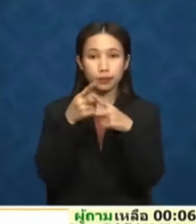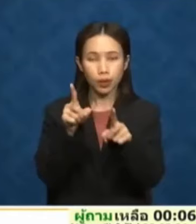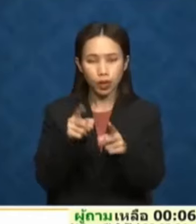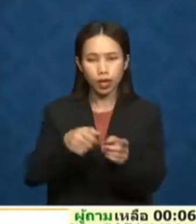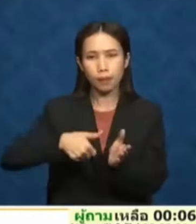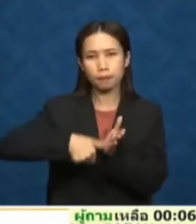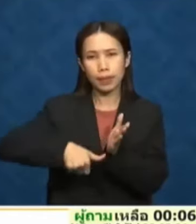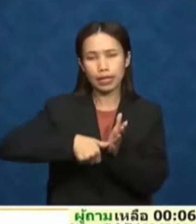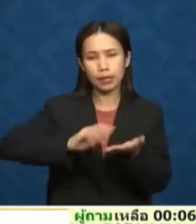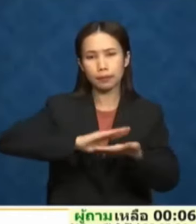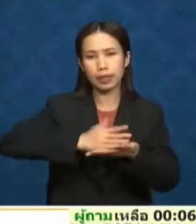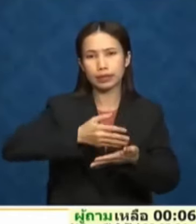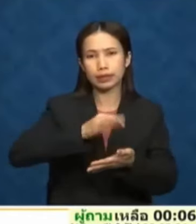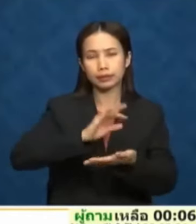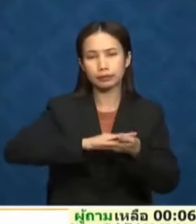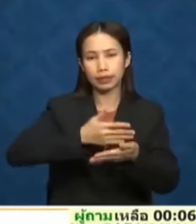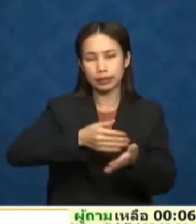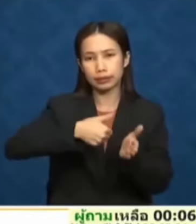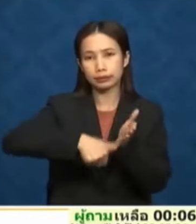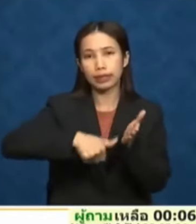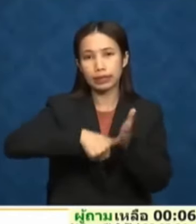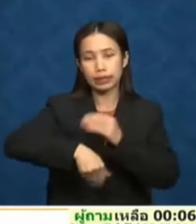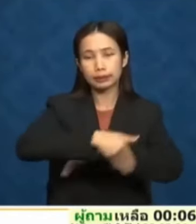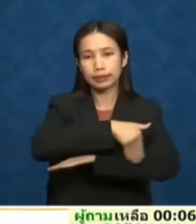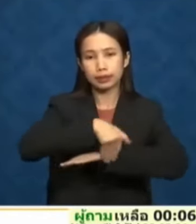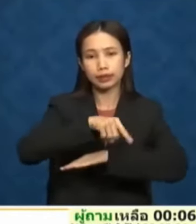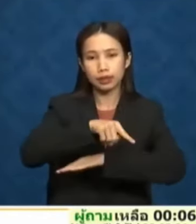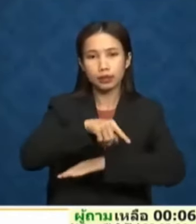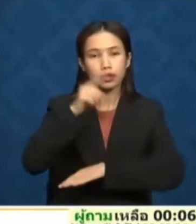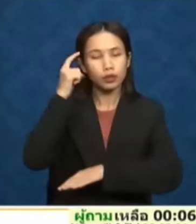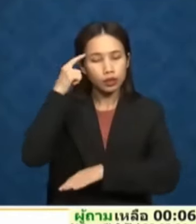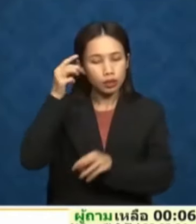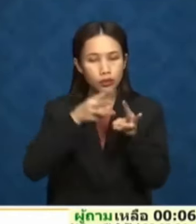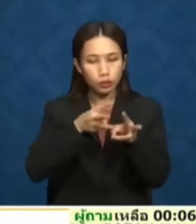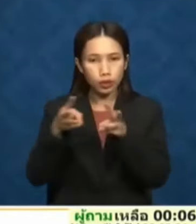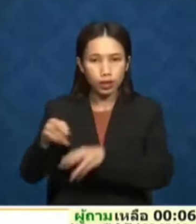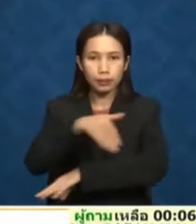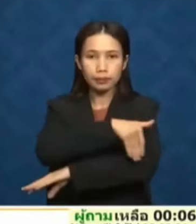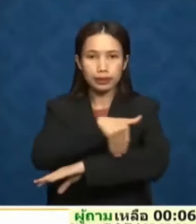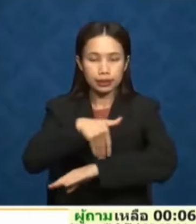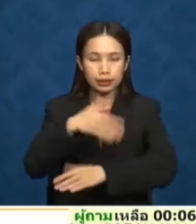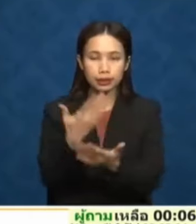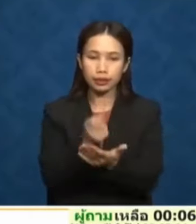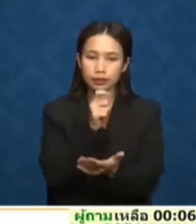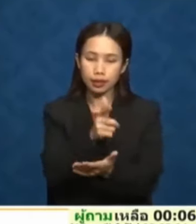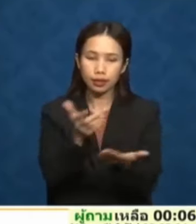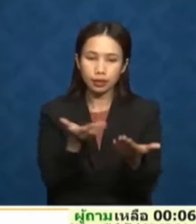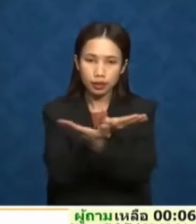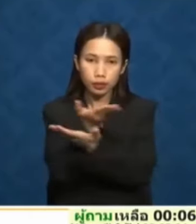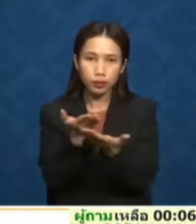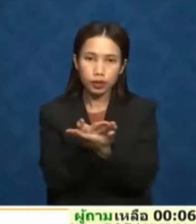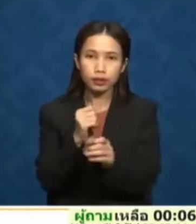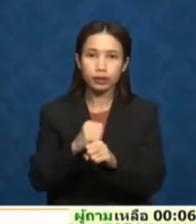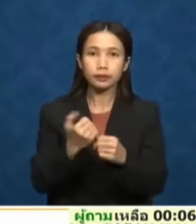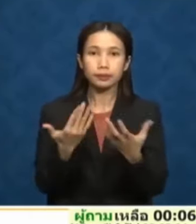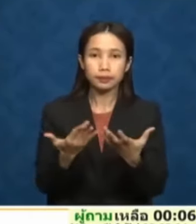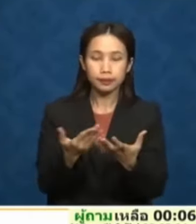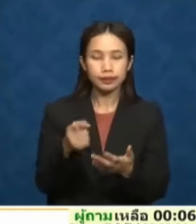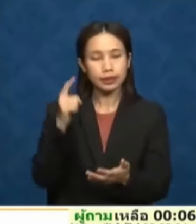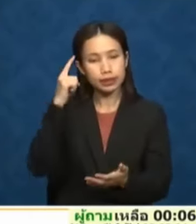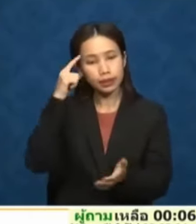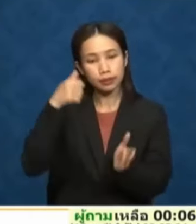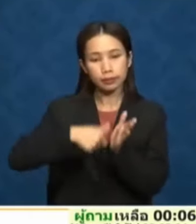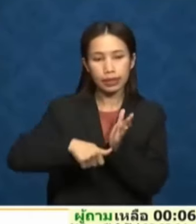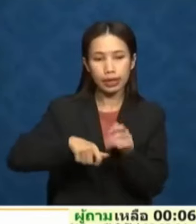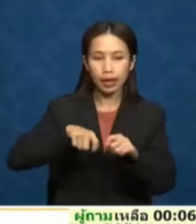เป็นหนี้ทางบัญชีเป็นหนี้ทางบัญชีก็จะใช้วิธีการทางบัญชีมาพิจารณาดูนะครับว่าจะสามารถกลบหนี้